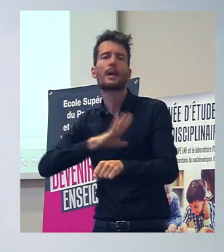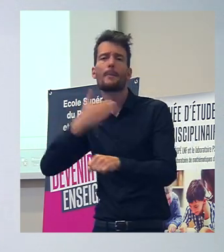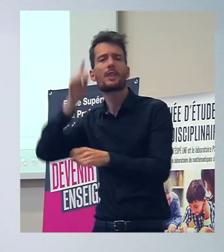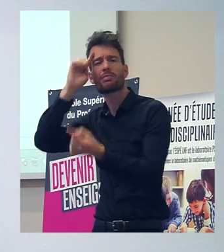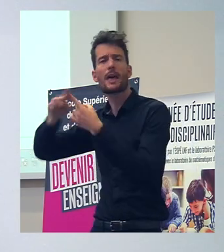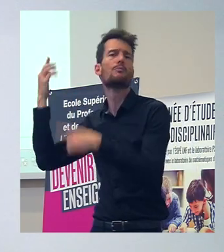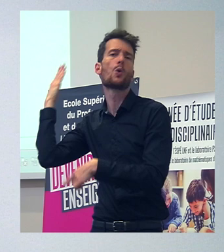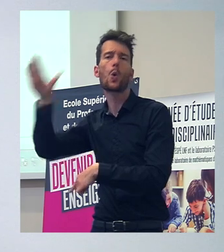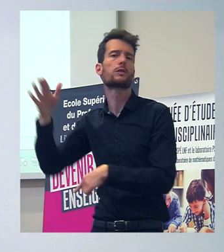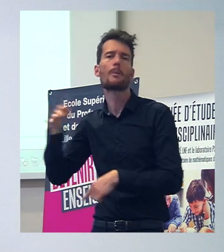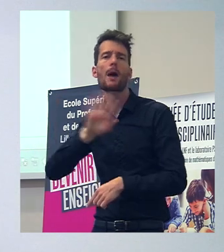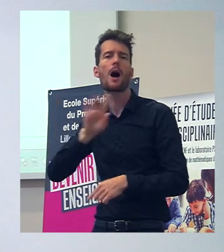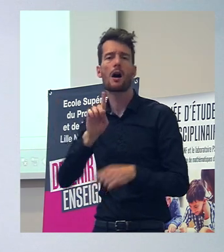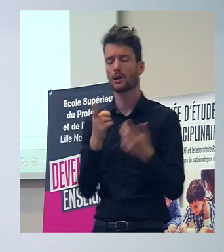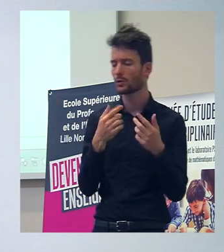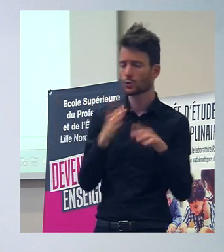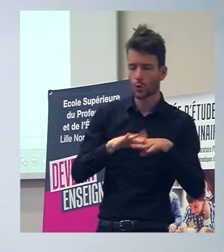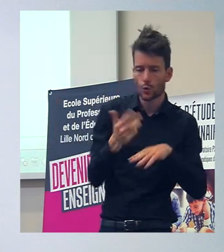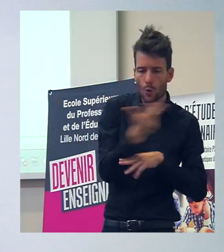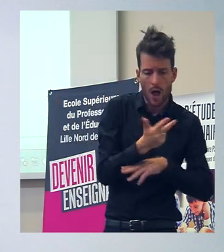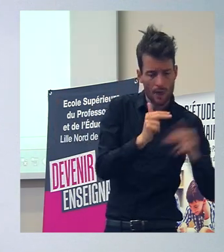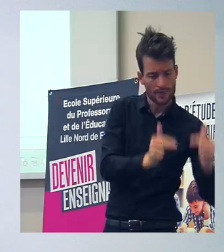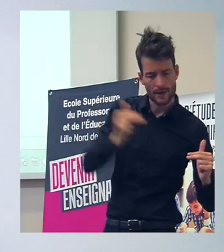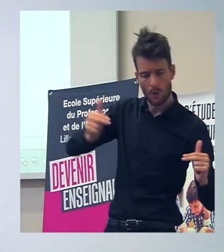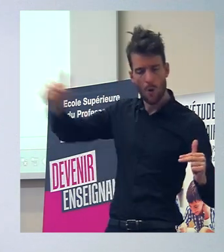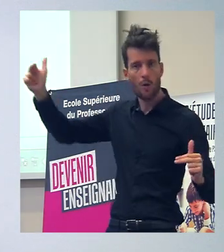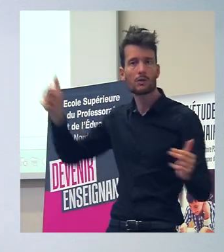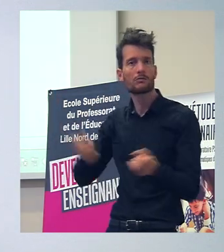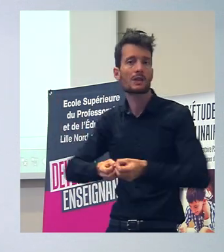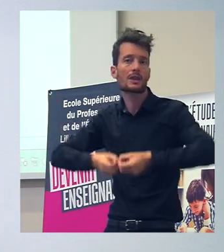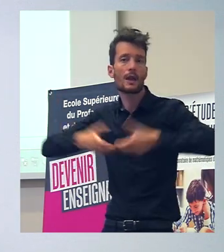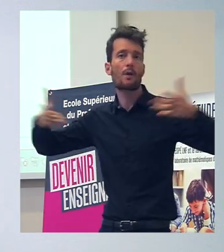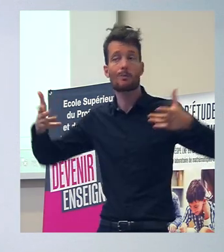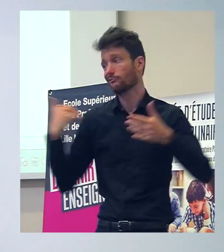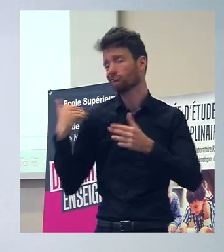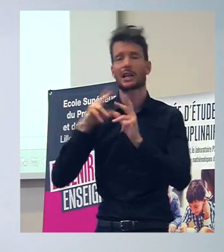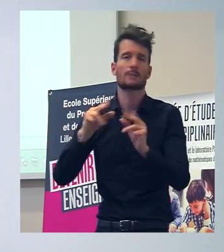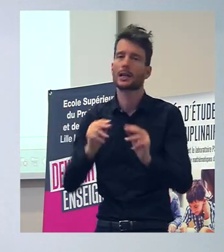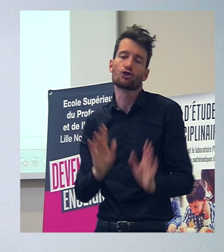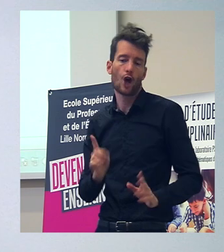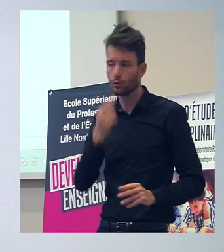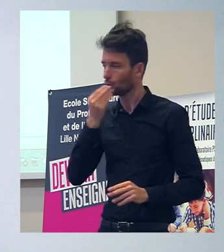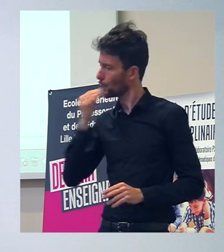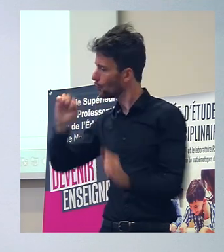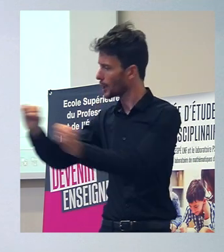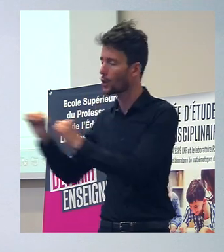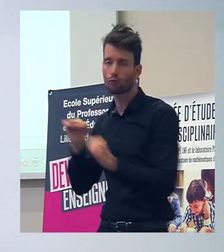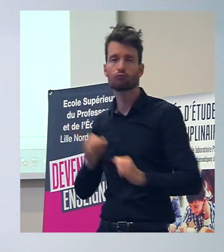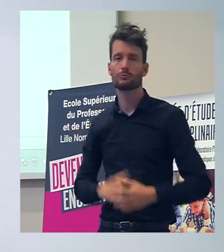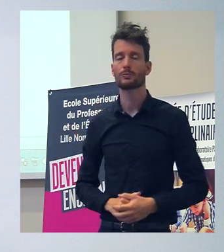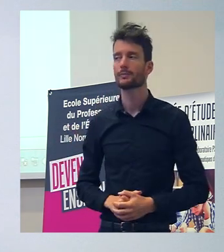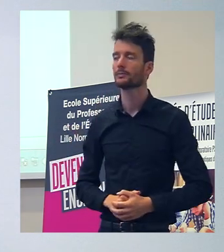mais pas sur les trois niveaux de développement que je vous ai renseignés. Moi-même, j'ai